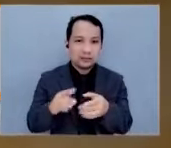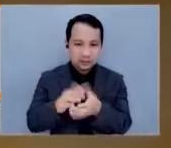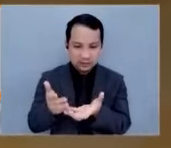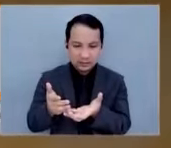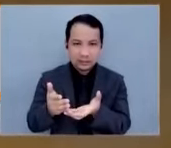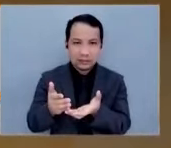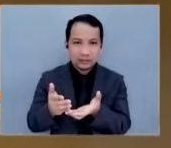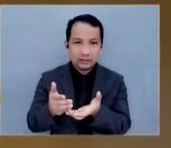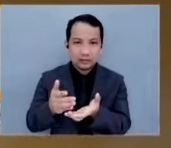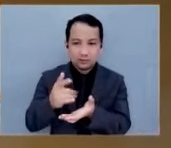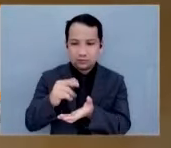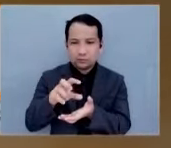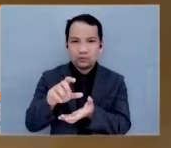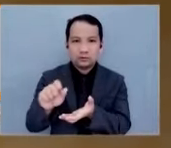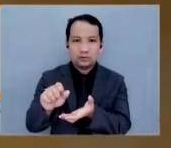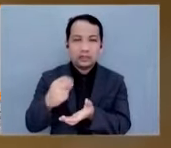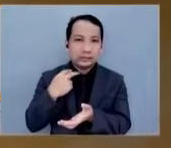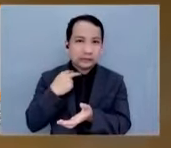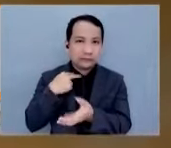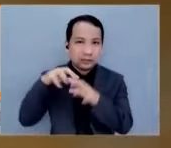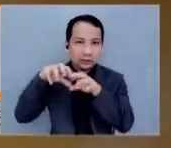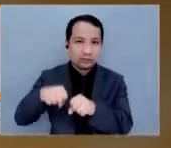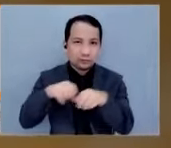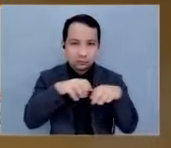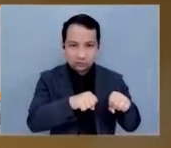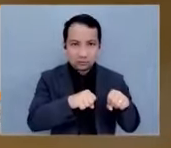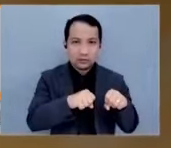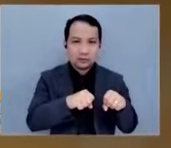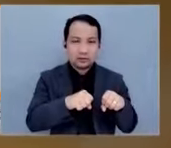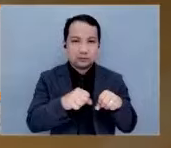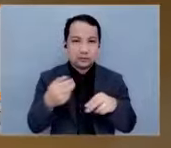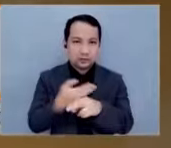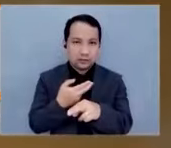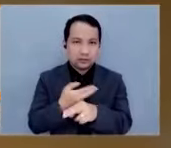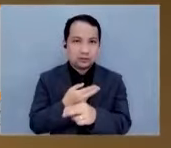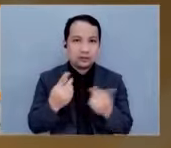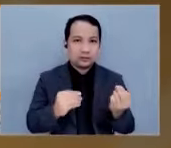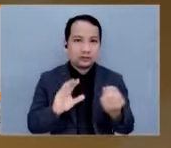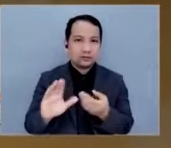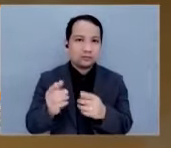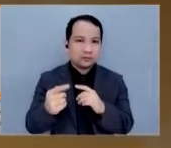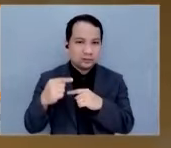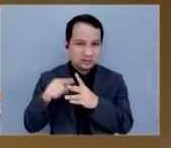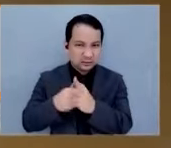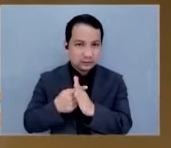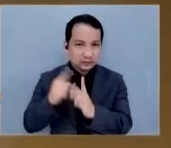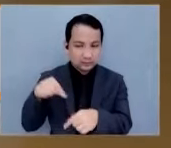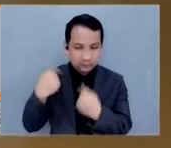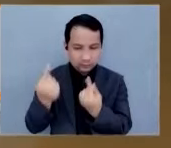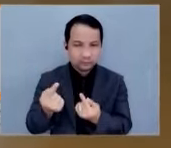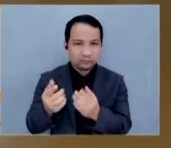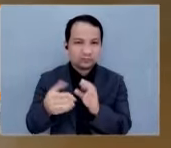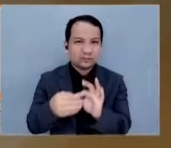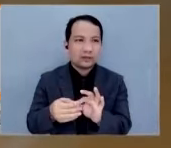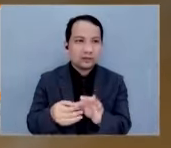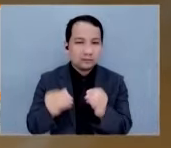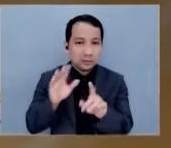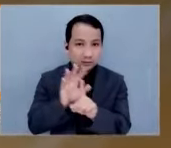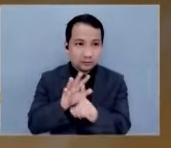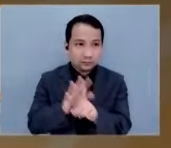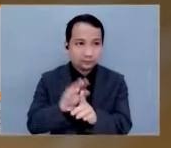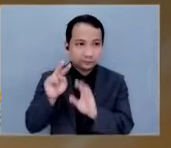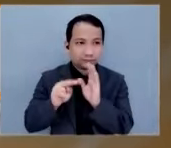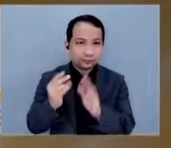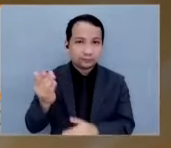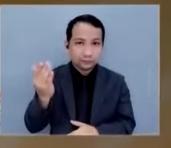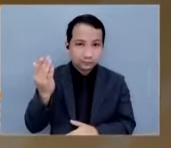trap. Ang mga panghuhuling yan sa NAIA, regular na daw na gagawin simula ngayon. Kasunod yan ng mga nag-viral na video kamakailan